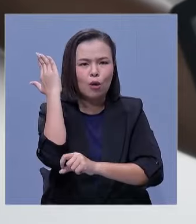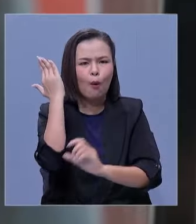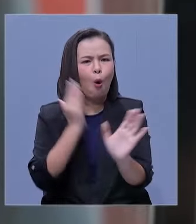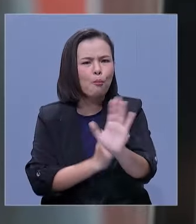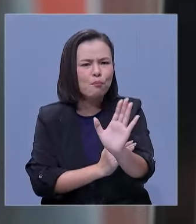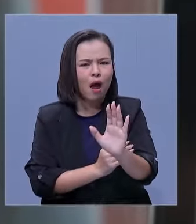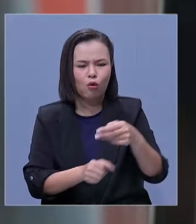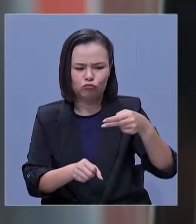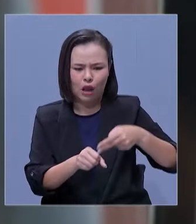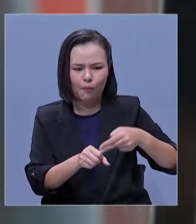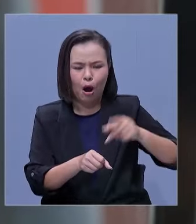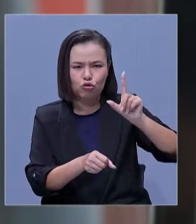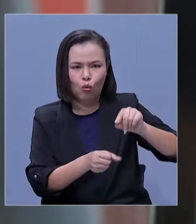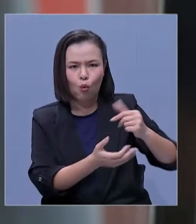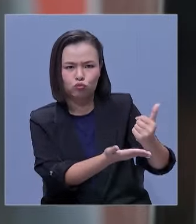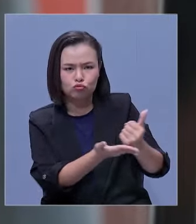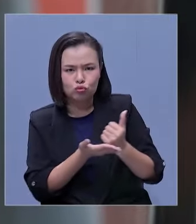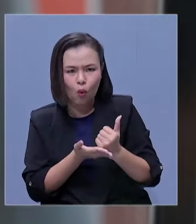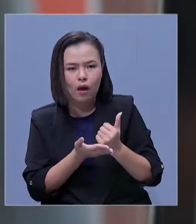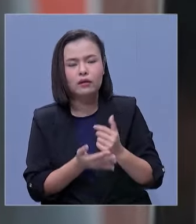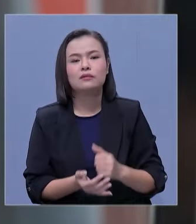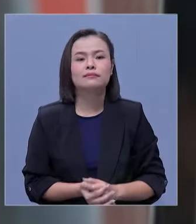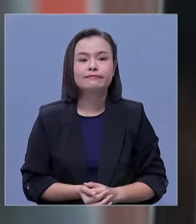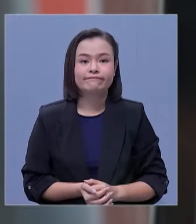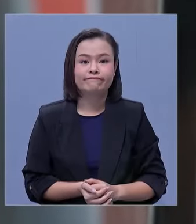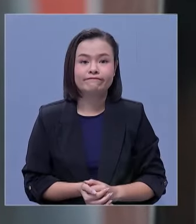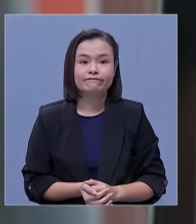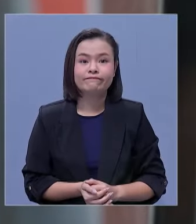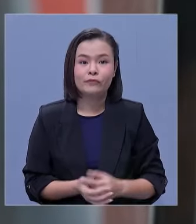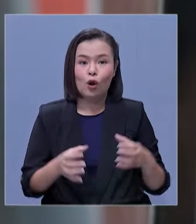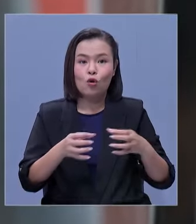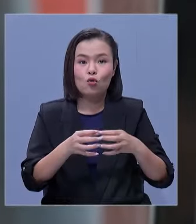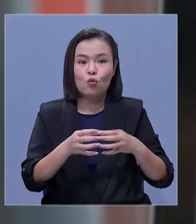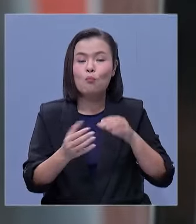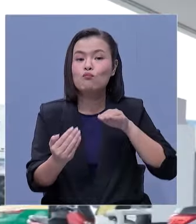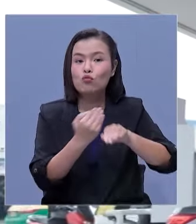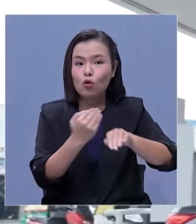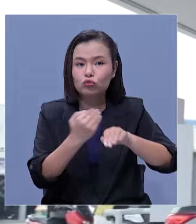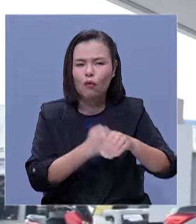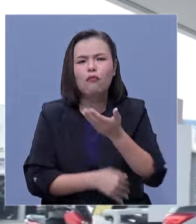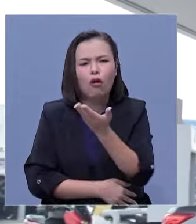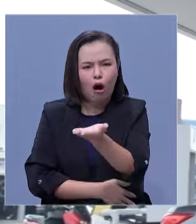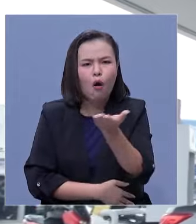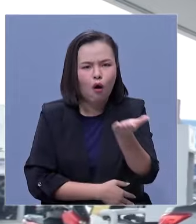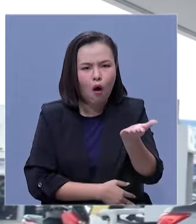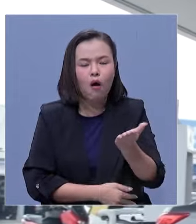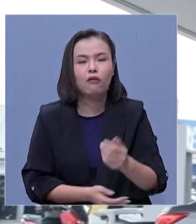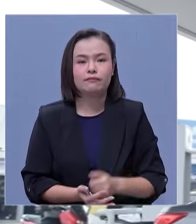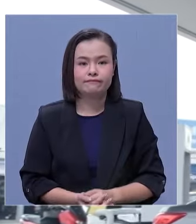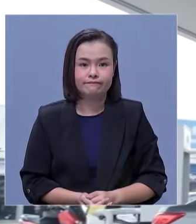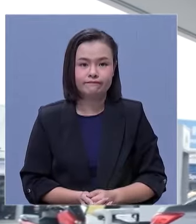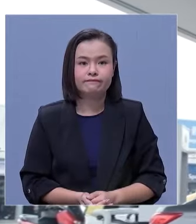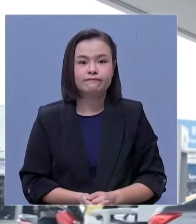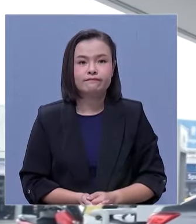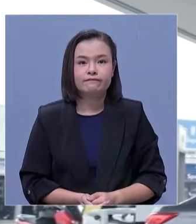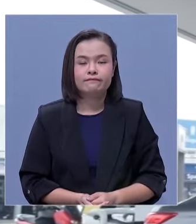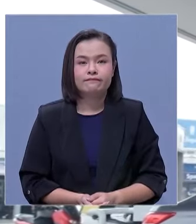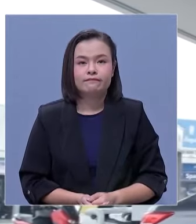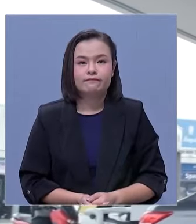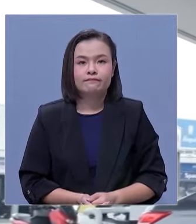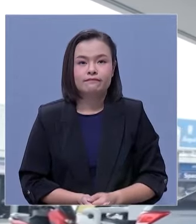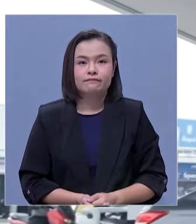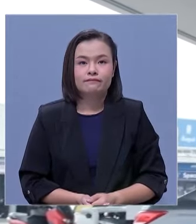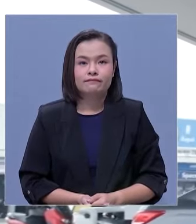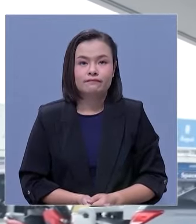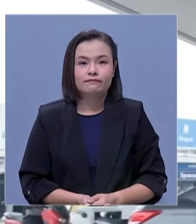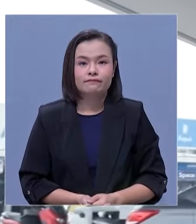หาน้ำมันราคาถูกมาช่วยอ่าเฉพาะกลุ่มขนส่งเนี่ยนะครับเนี่ยก็มีการร้องขอแบบนี้เอ่อรวมถึงถ้า